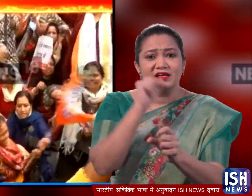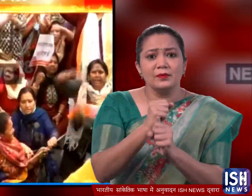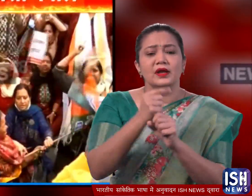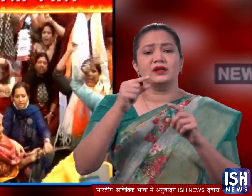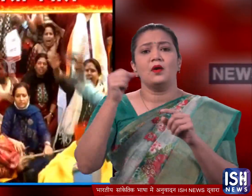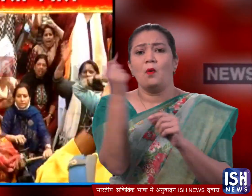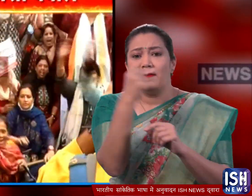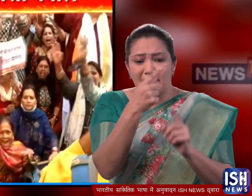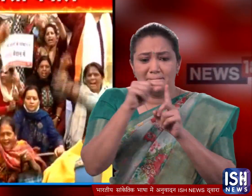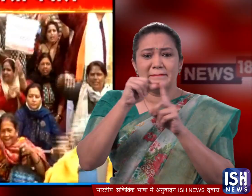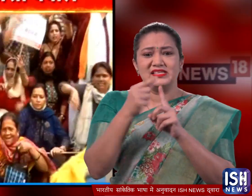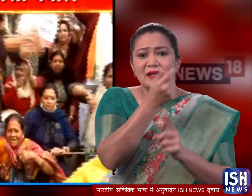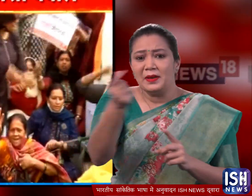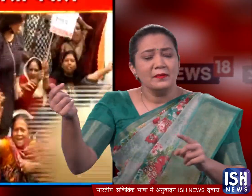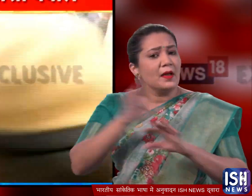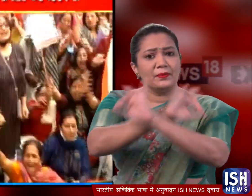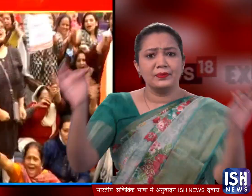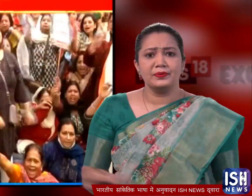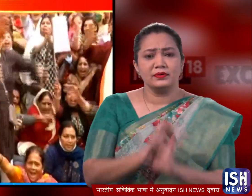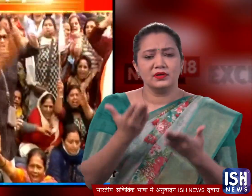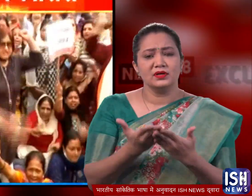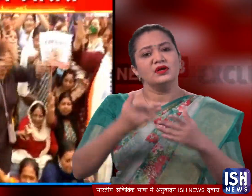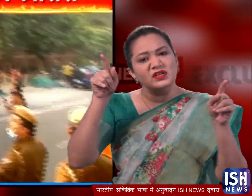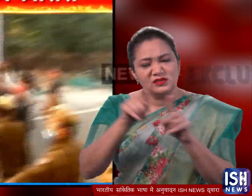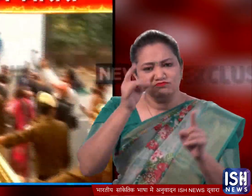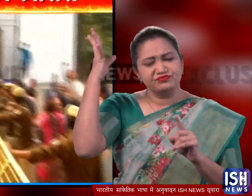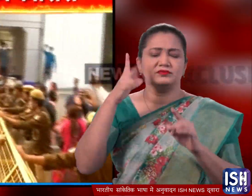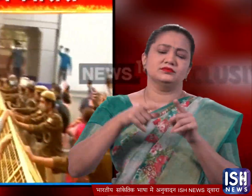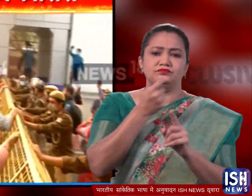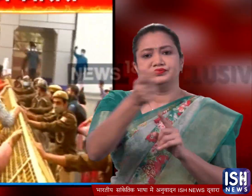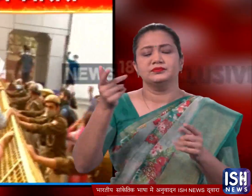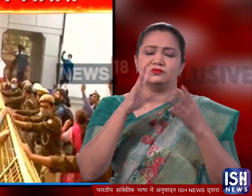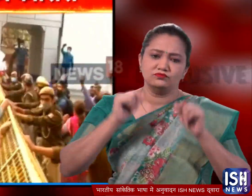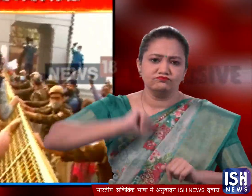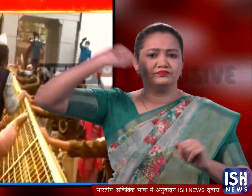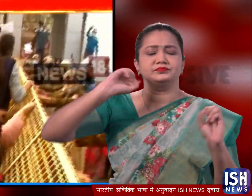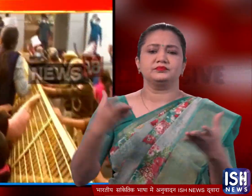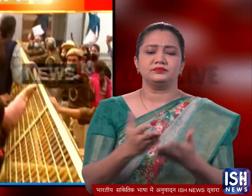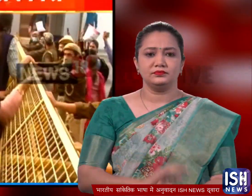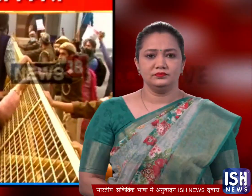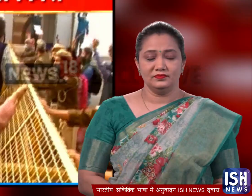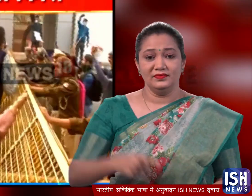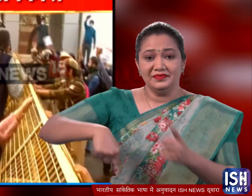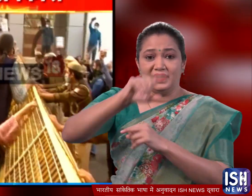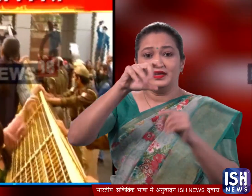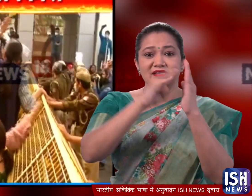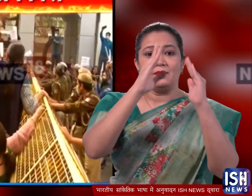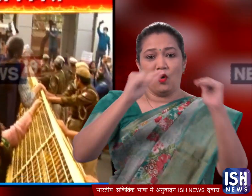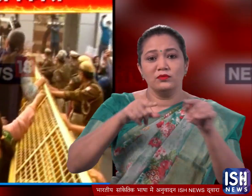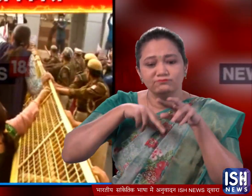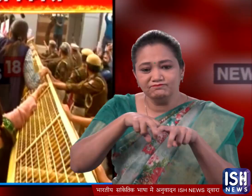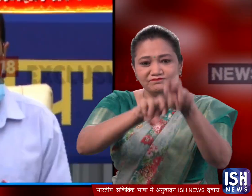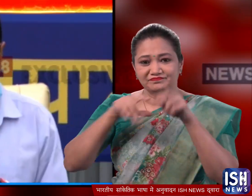नहीं दे पा रही। इसी का गुस्सा उतारने प्रदर्शनकारी महिलाएं सड़क पर आ गईं। मुख्यमंत्री आवास की तरफ जो है ये बढ़ने की कोशिश कर रही है